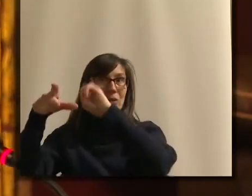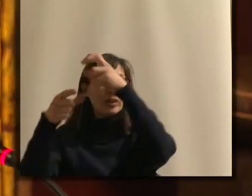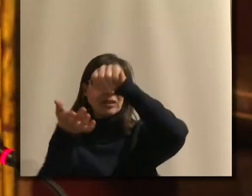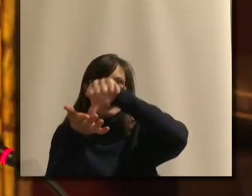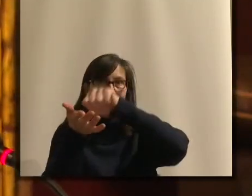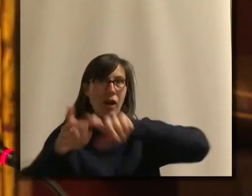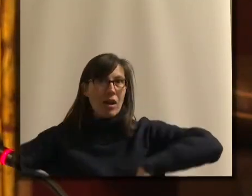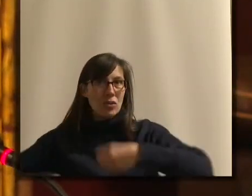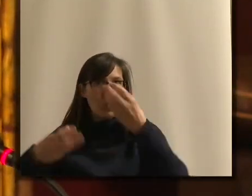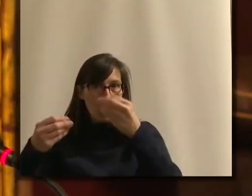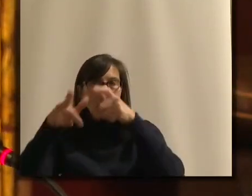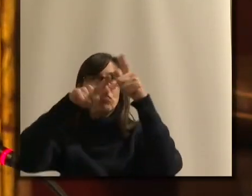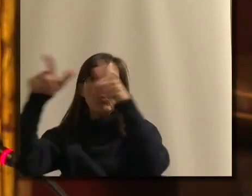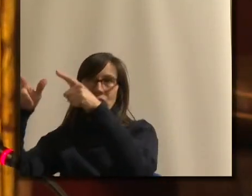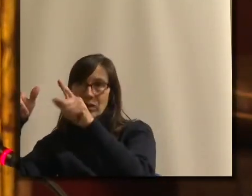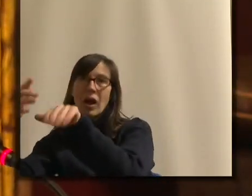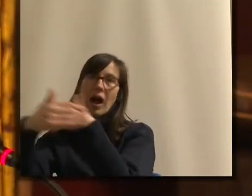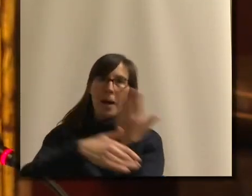sumar-ho en aquesta biblioteca també.